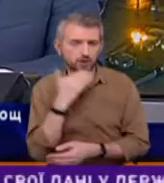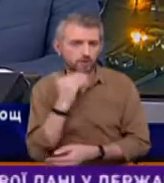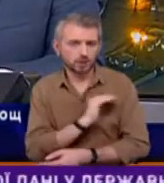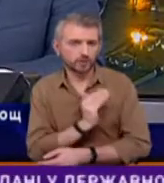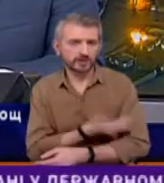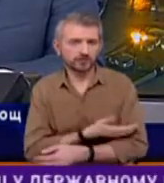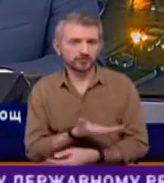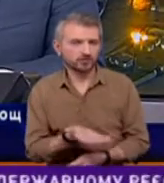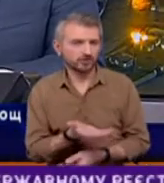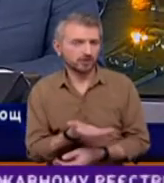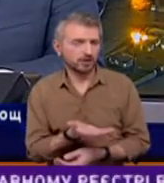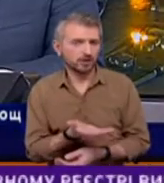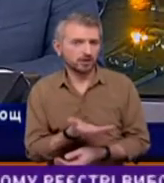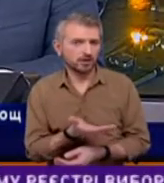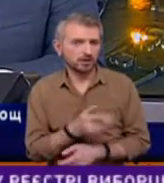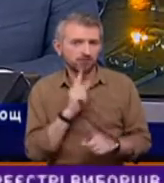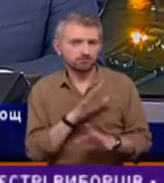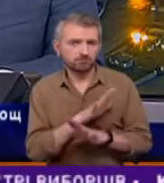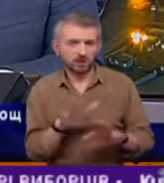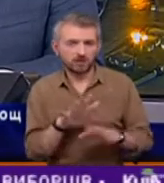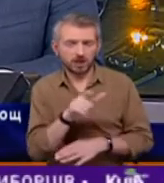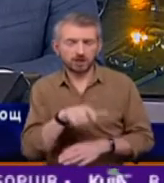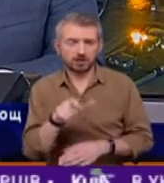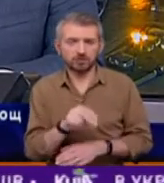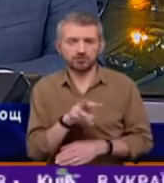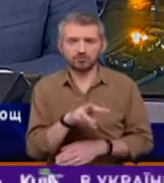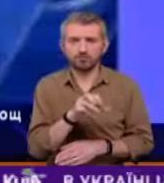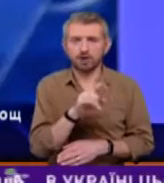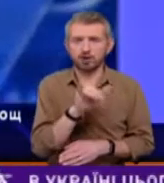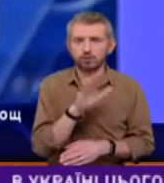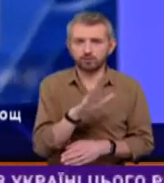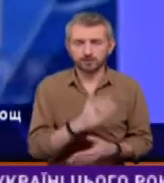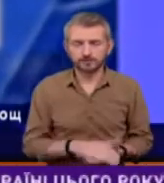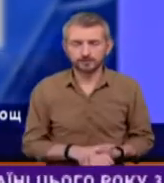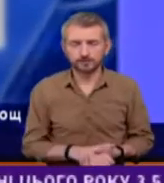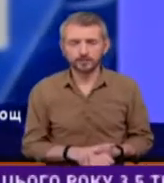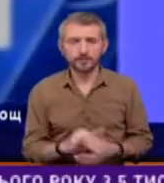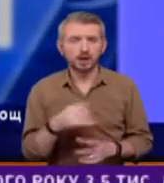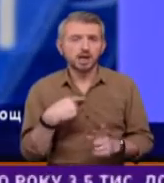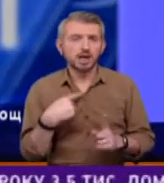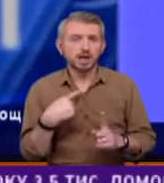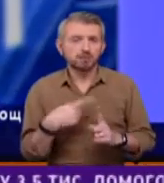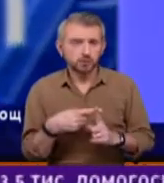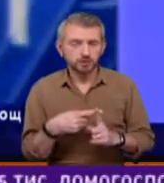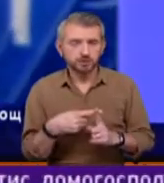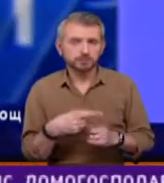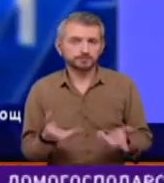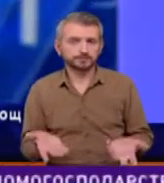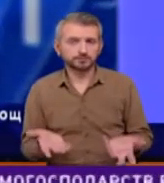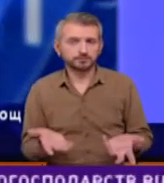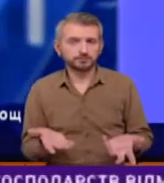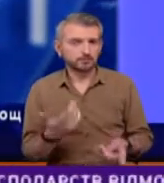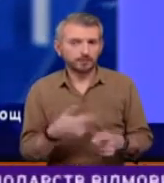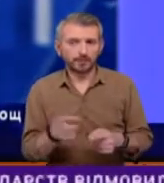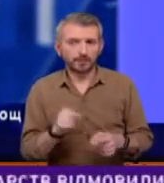сильніші вокалісти, ніж Марув. І до того ж, ну,